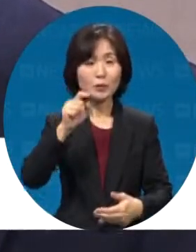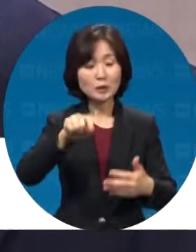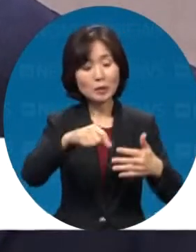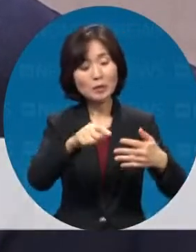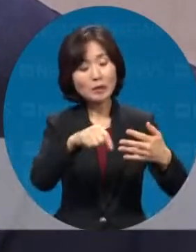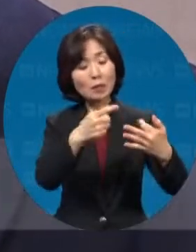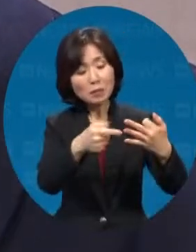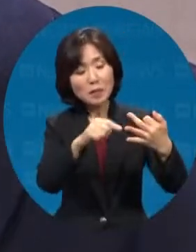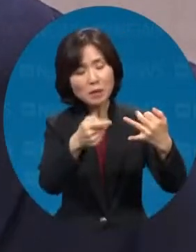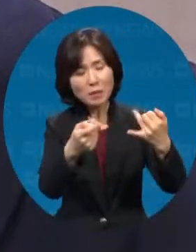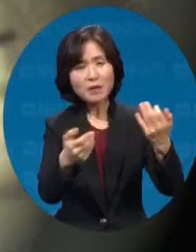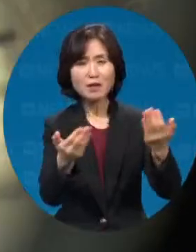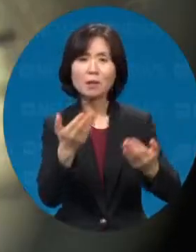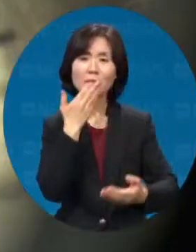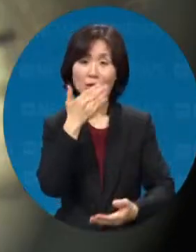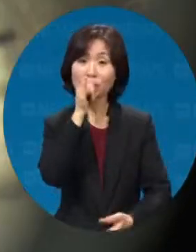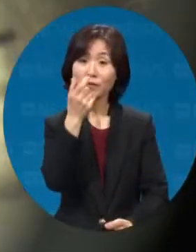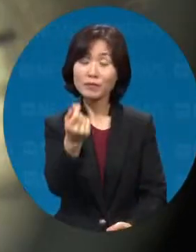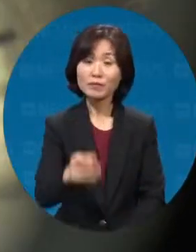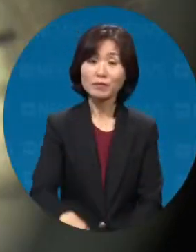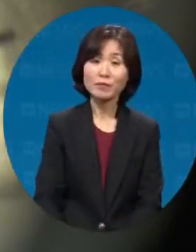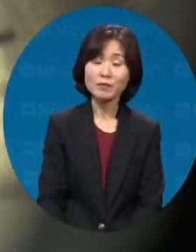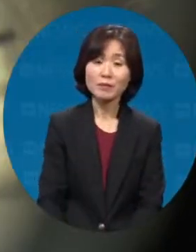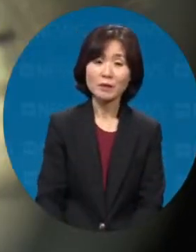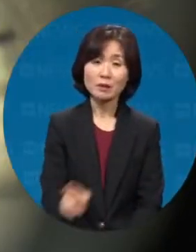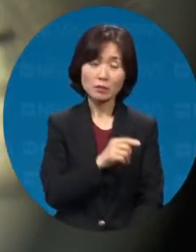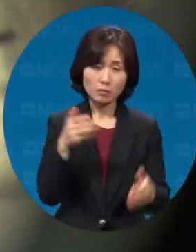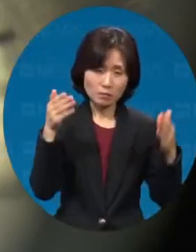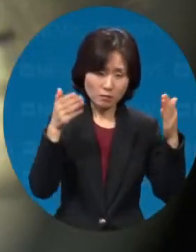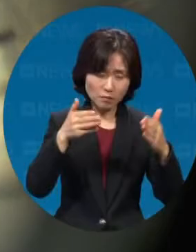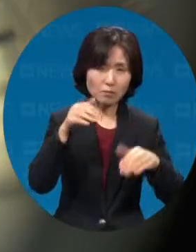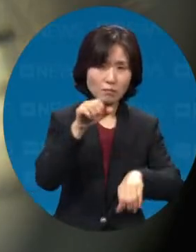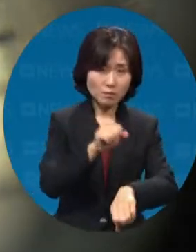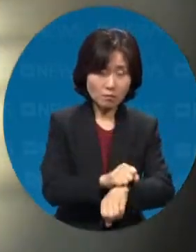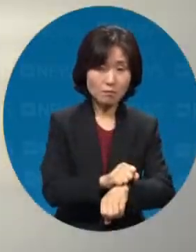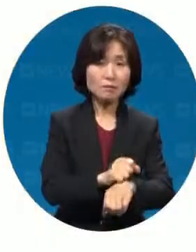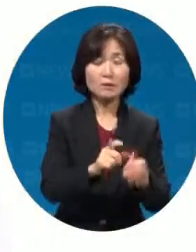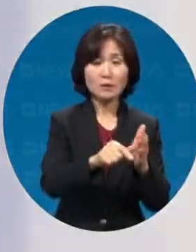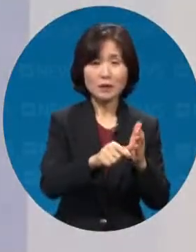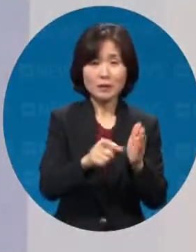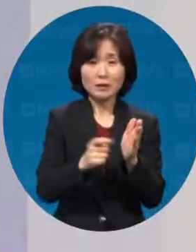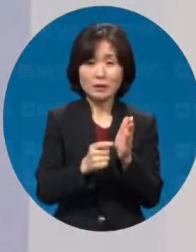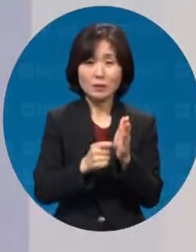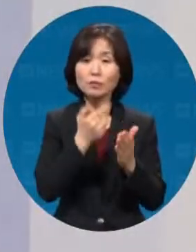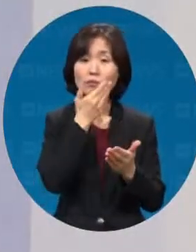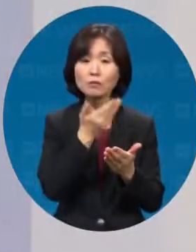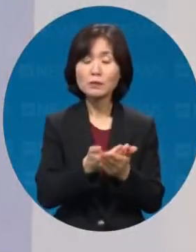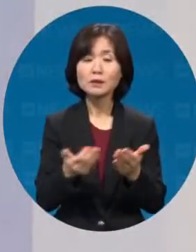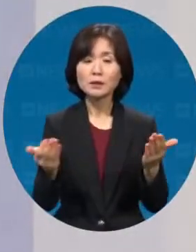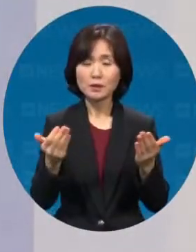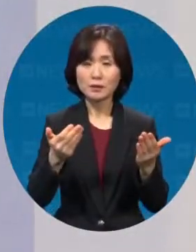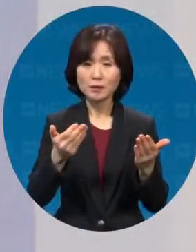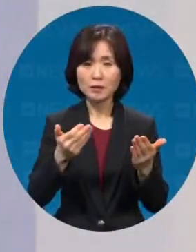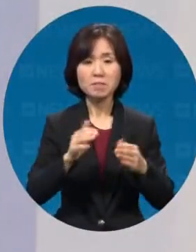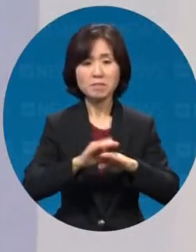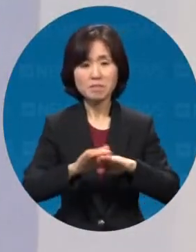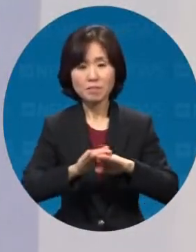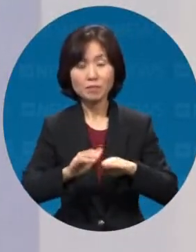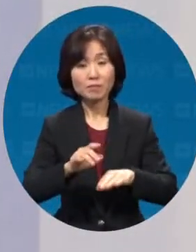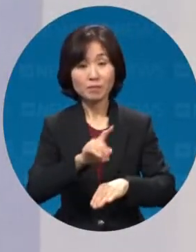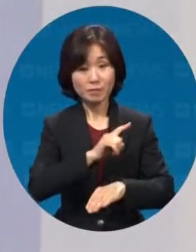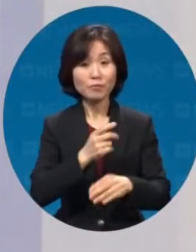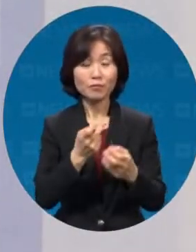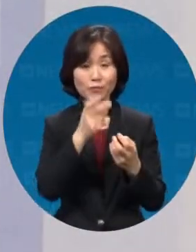거뜬히 할 수 있는 거죠. 가장 집중이 잘 되는 시간에 긴급하고 중요한 일을 처리하는 것도